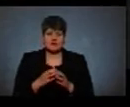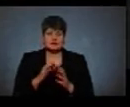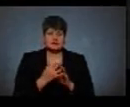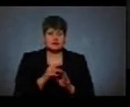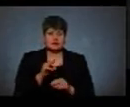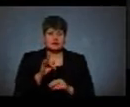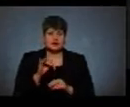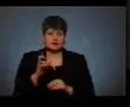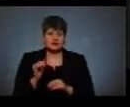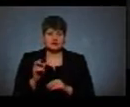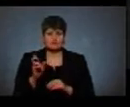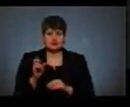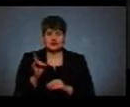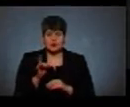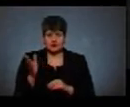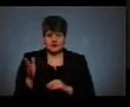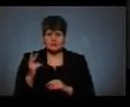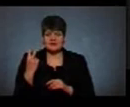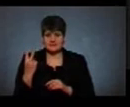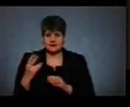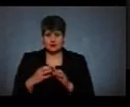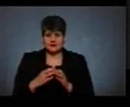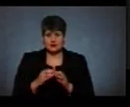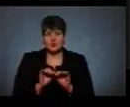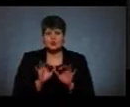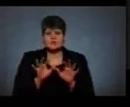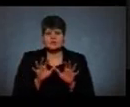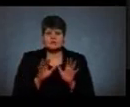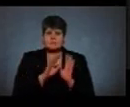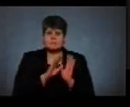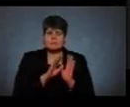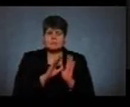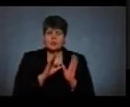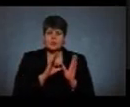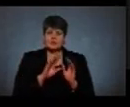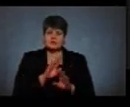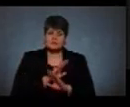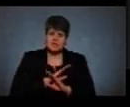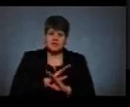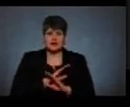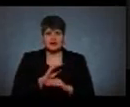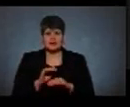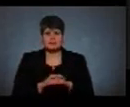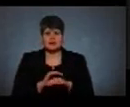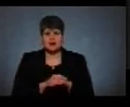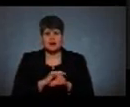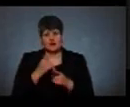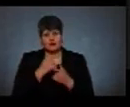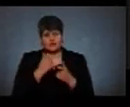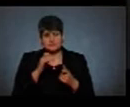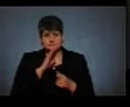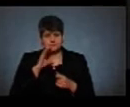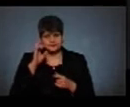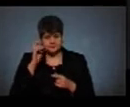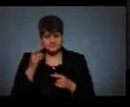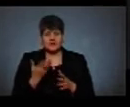Трибухівці Бучицького району, там 2 громади Успіння і Благовіщення Пресвятої Богородиці. Обидві громади на зборах прийняли рішення про перехід до української